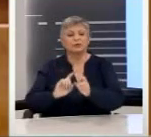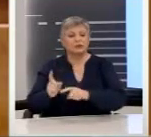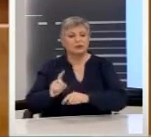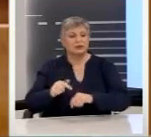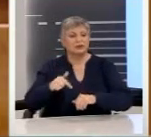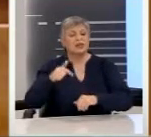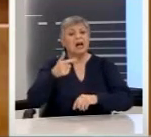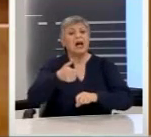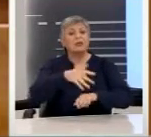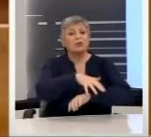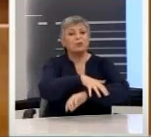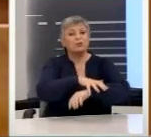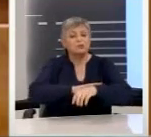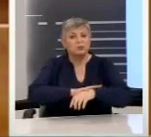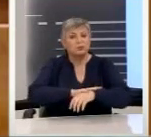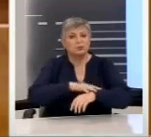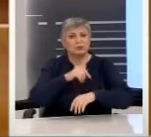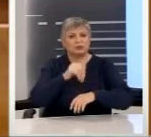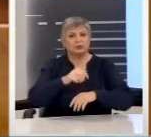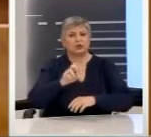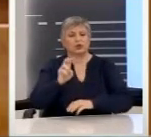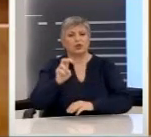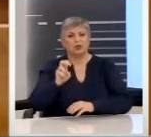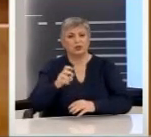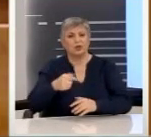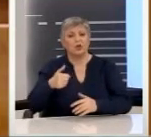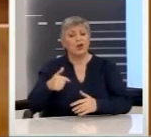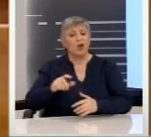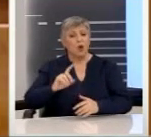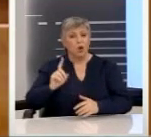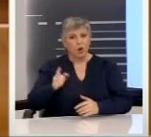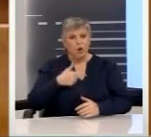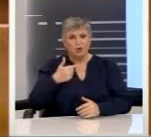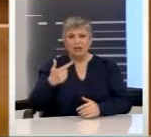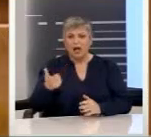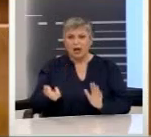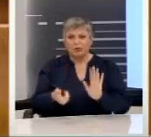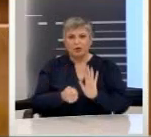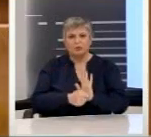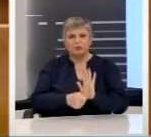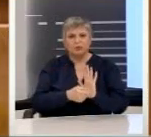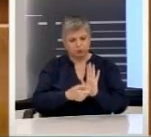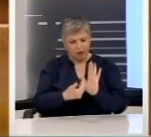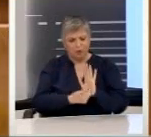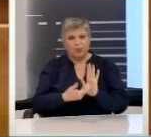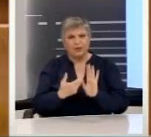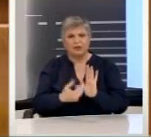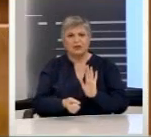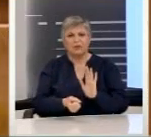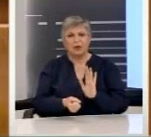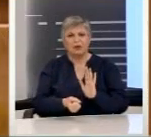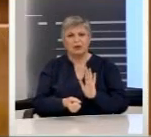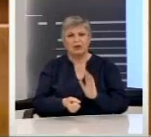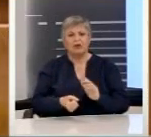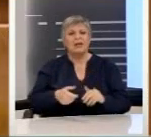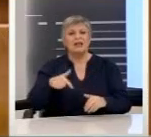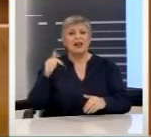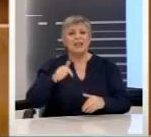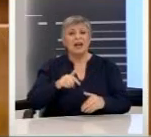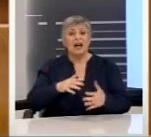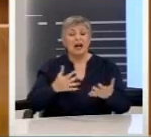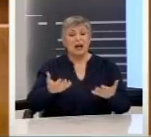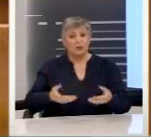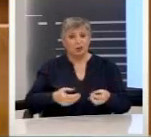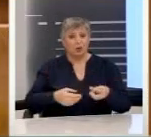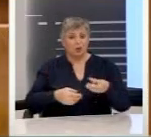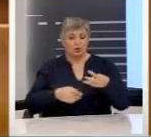και τον Μιλισανίδη, ουδέν απειδείχθη είναι παντελώς αβάσιμη τη θέση του αρχείου. Άρα λοιπόν έχετε μπροστά σας τώρα τι, ένα πόρισμα που από τα τρία βασικά